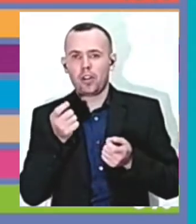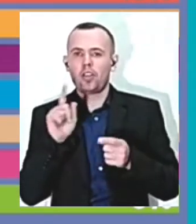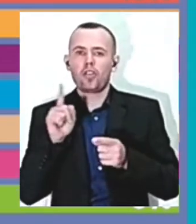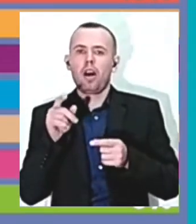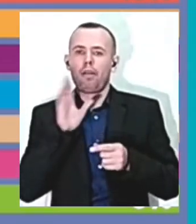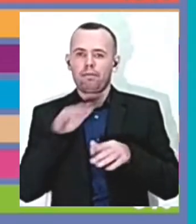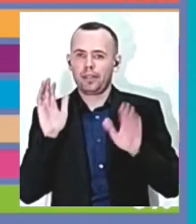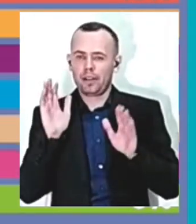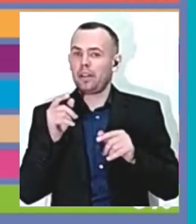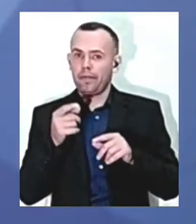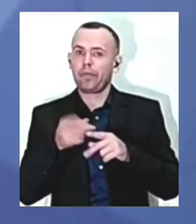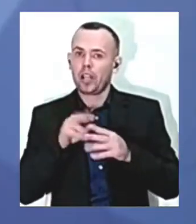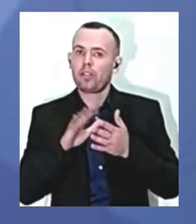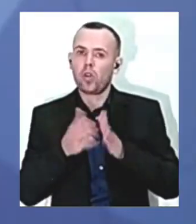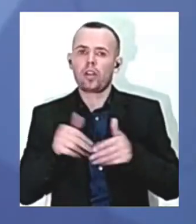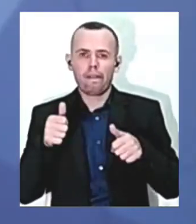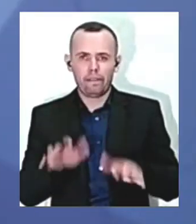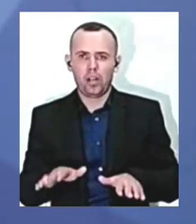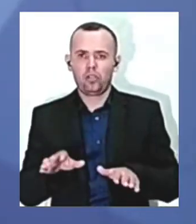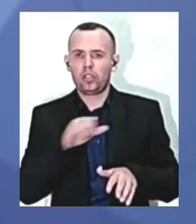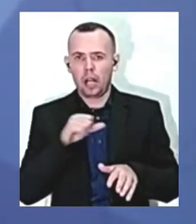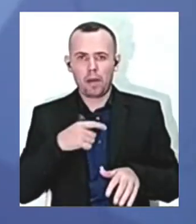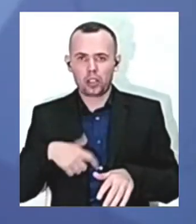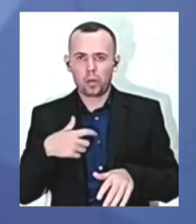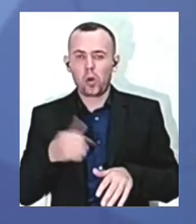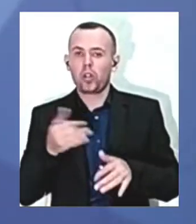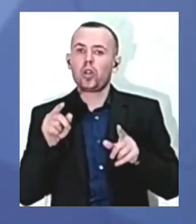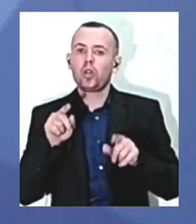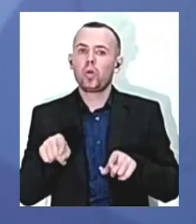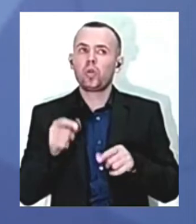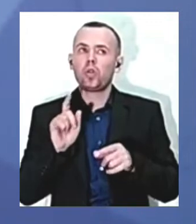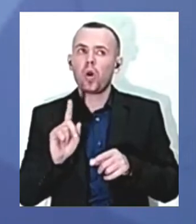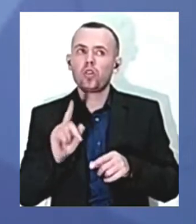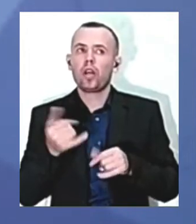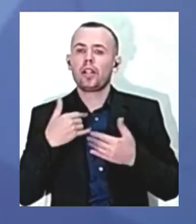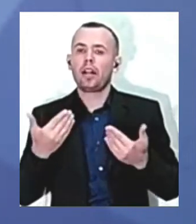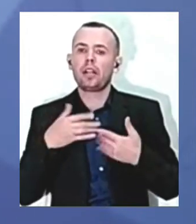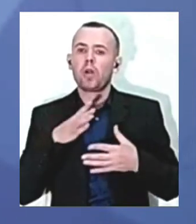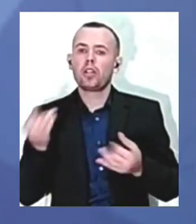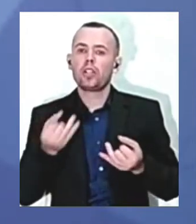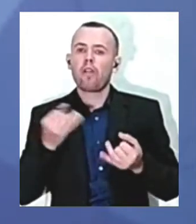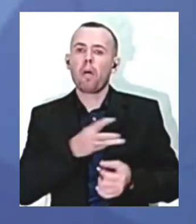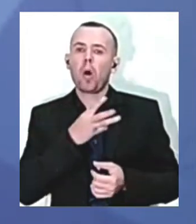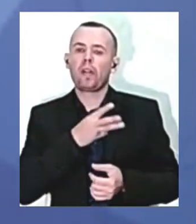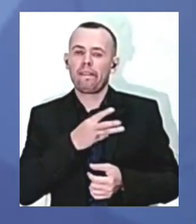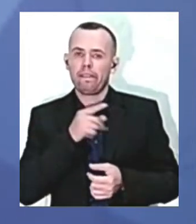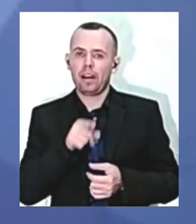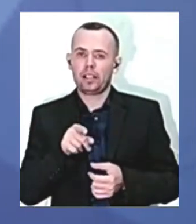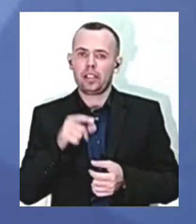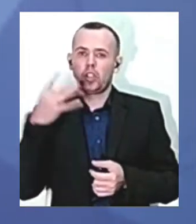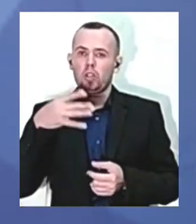ситуація вирішиться сама собою. І тут, до речі, для нас була цікава мотивація, от 40%, як вже було